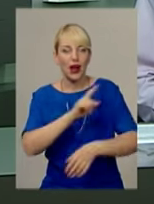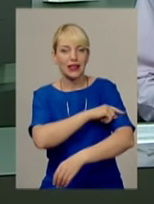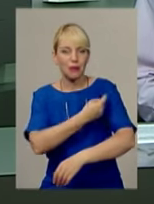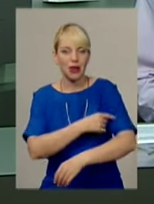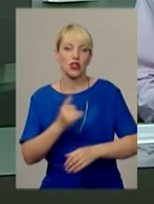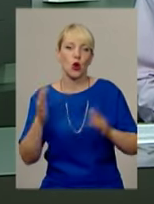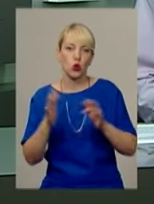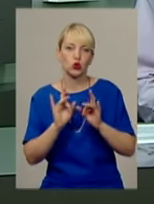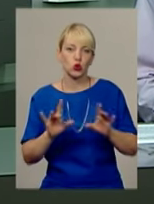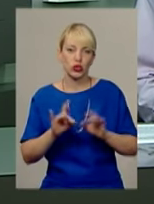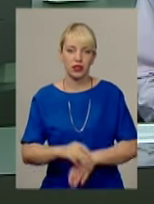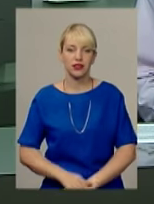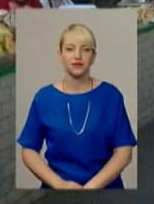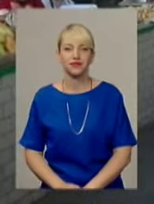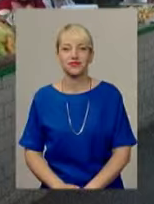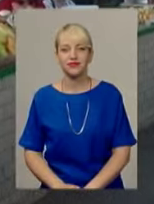сюжеті Кирила Фільчакова.